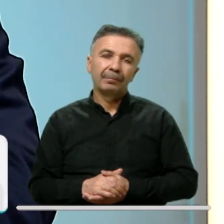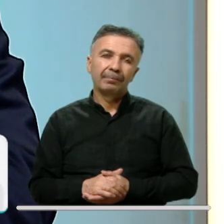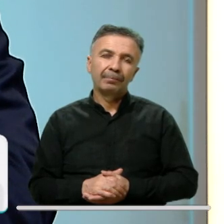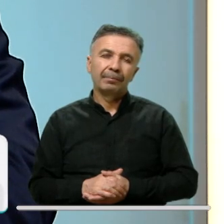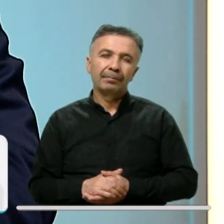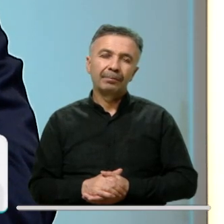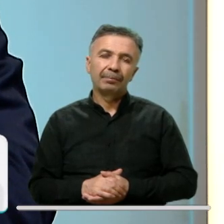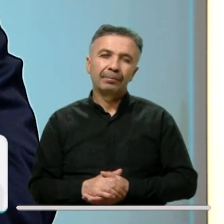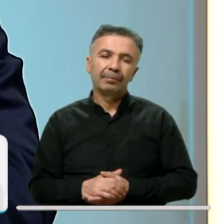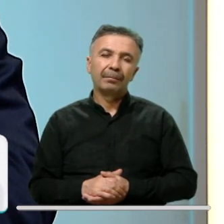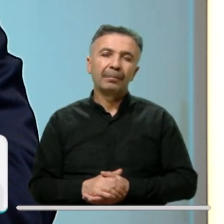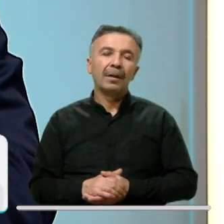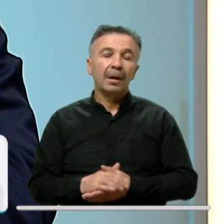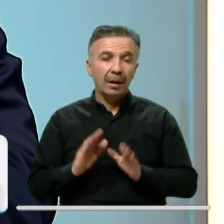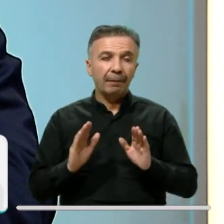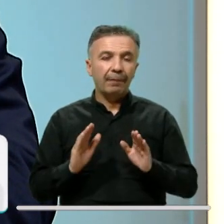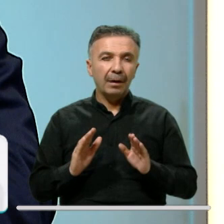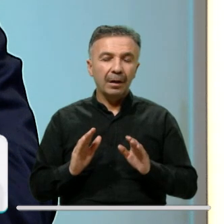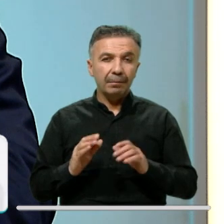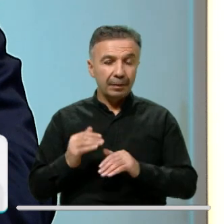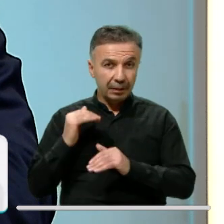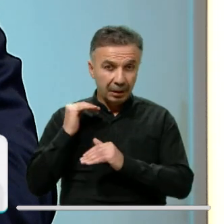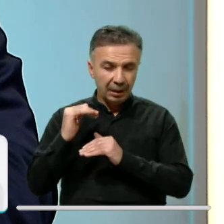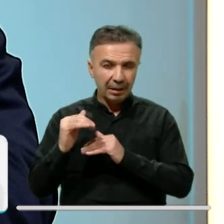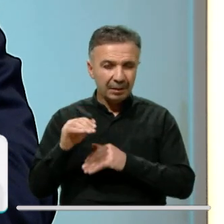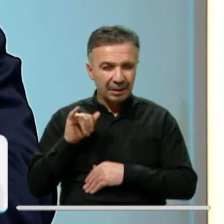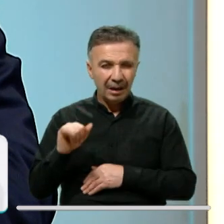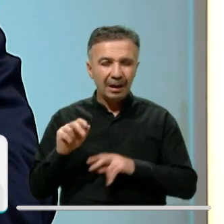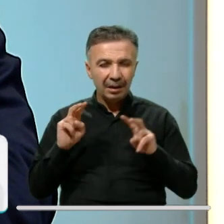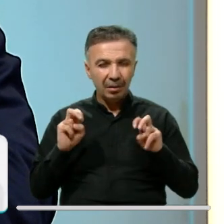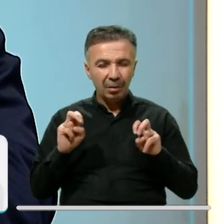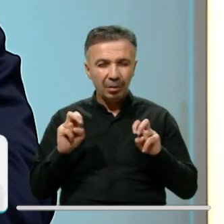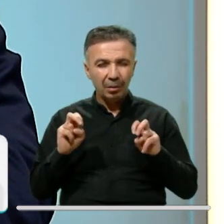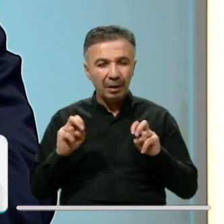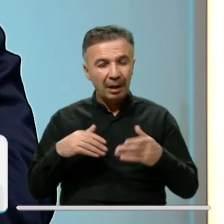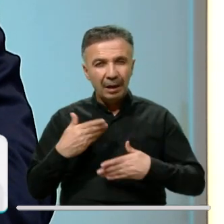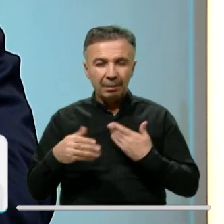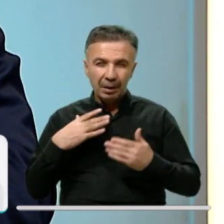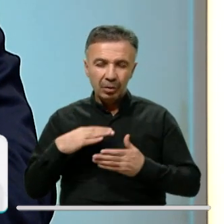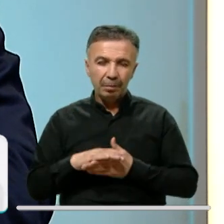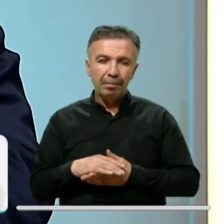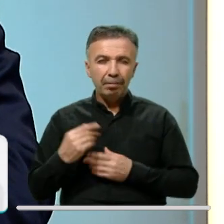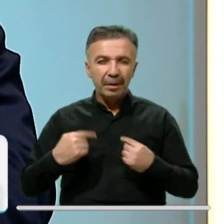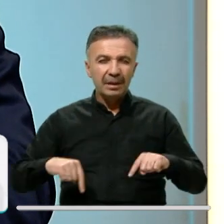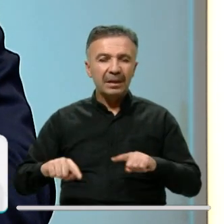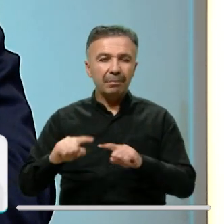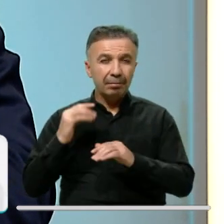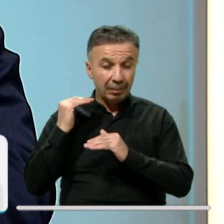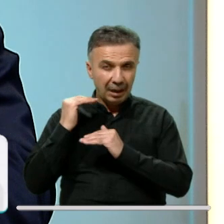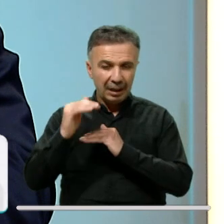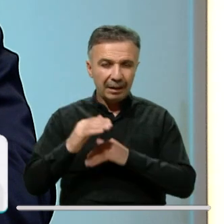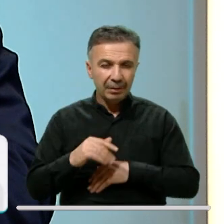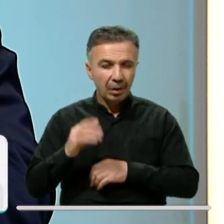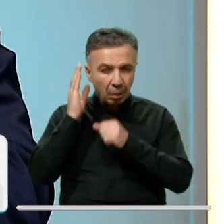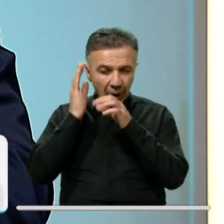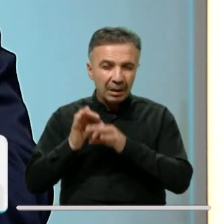bizim halkımızın tekrar aynı noktaya bir kere daha ısrarla gelmek istiyorum. Bizim halkımız müezzini